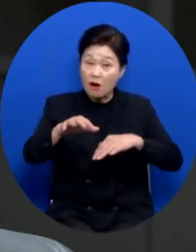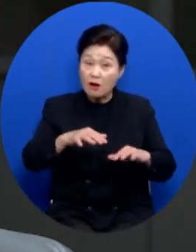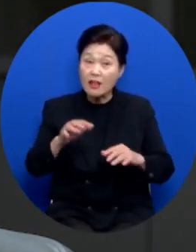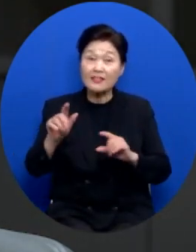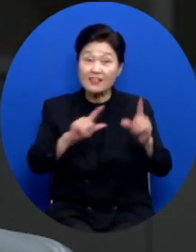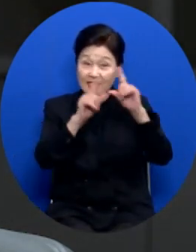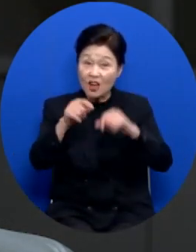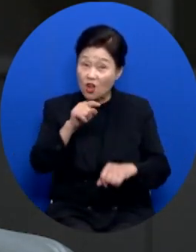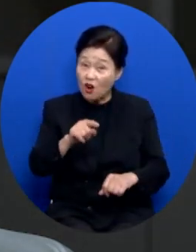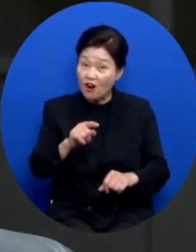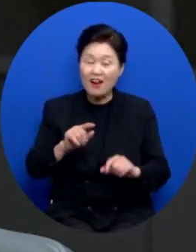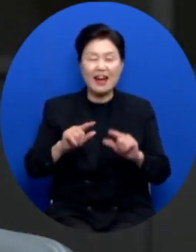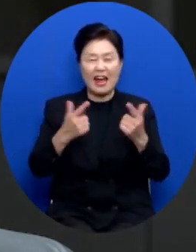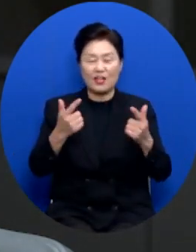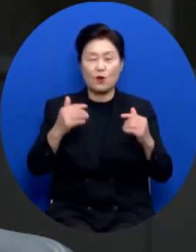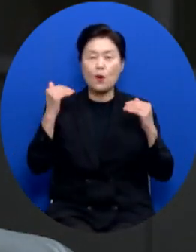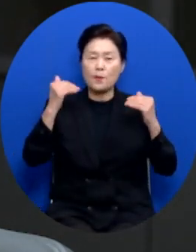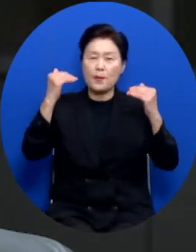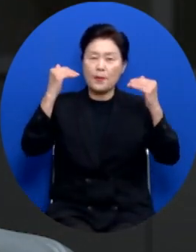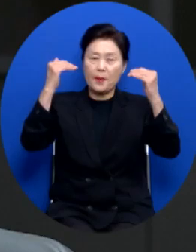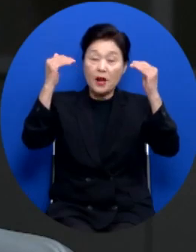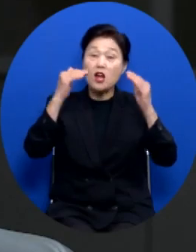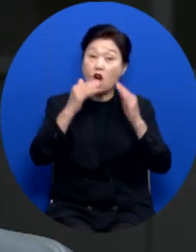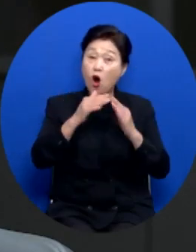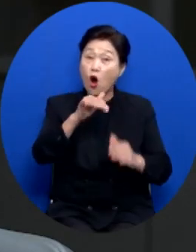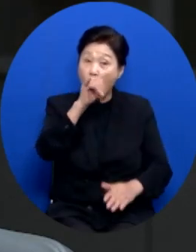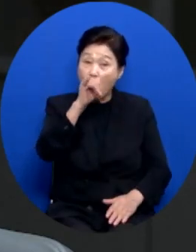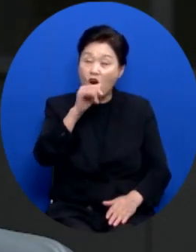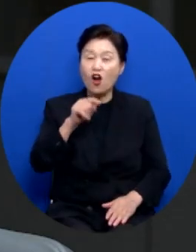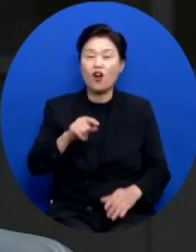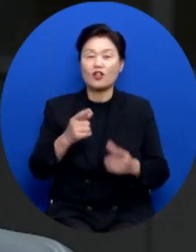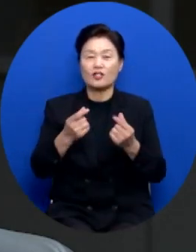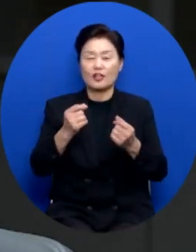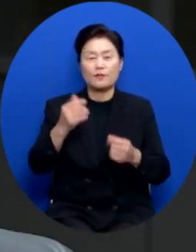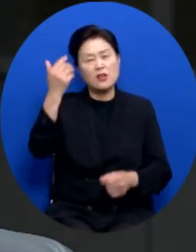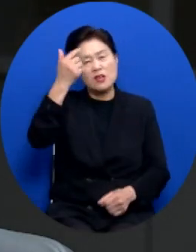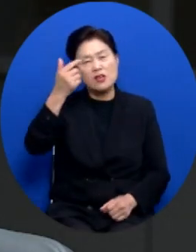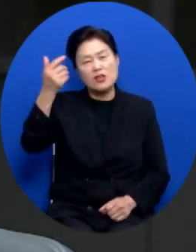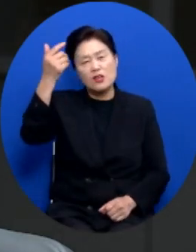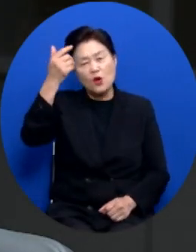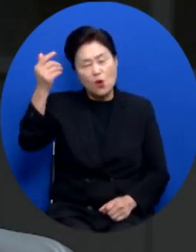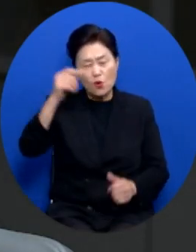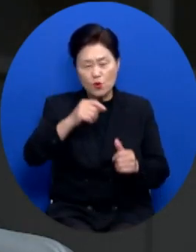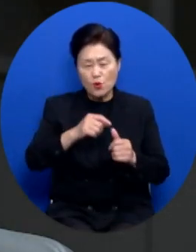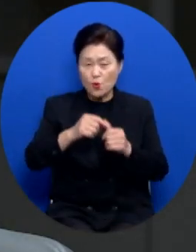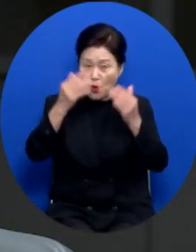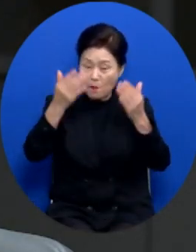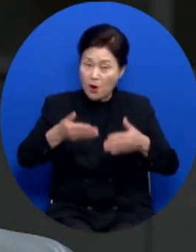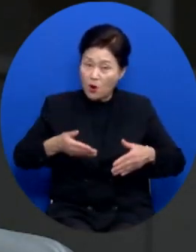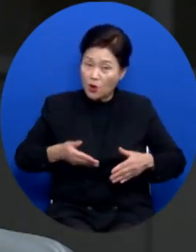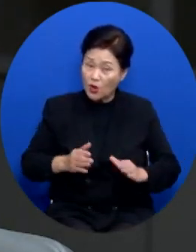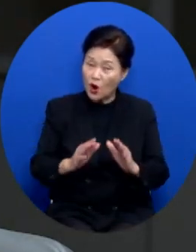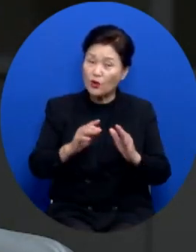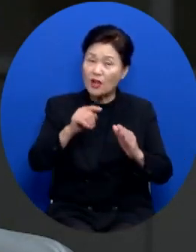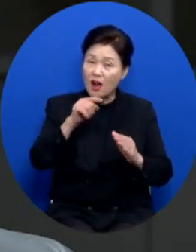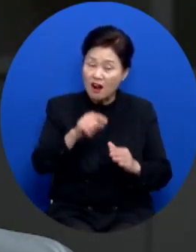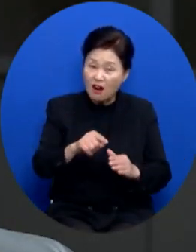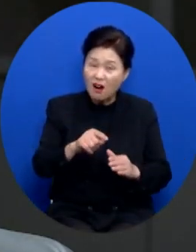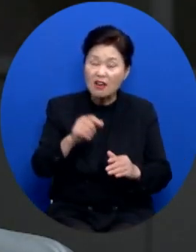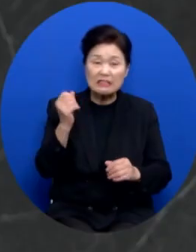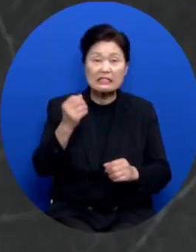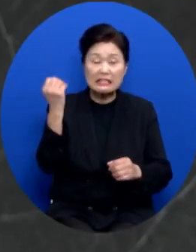아니라 자라나는 집이 있는 것처럼 우리 영혼이 구원받고 태어나는 것을 본인이라